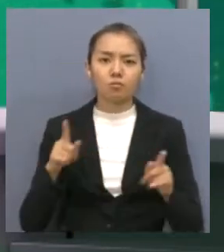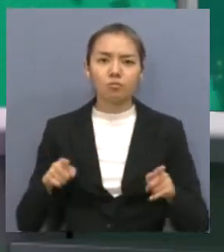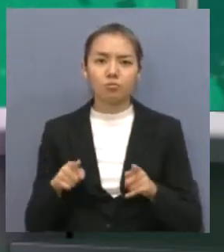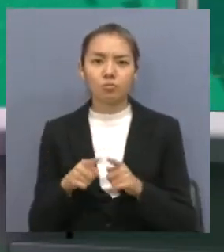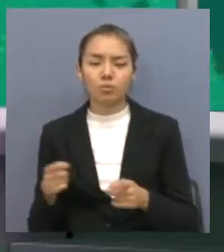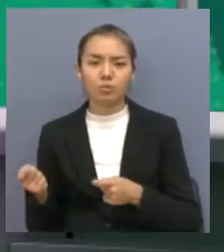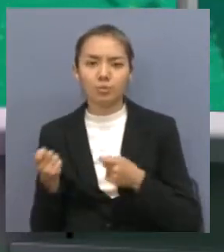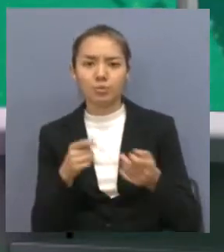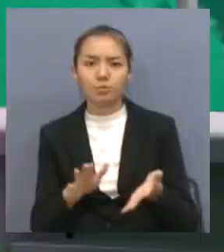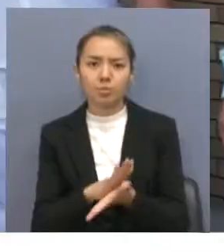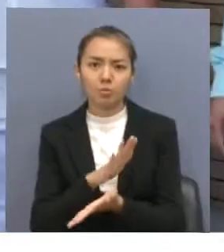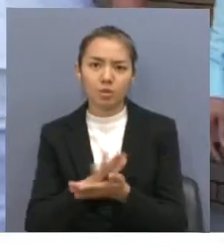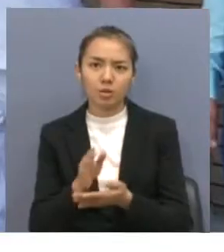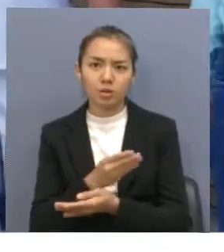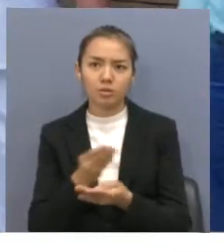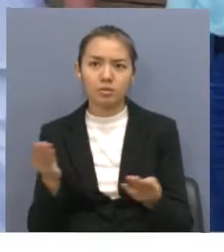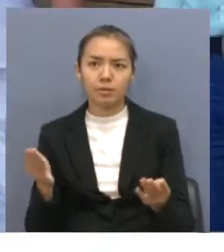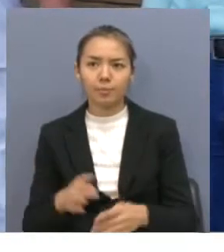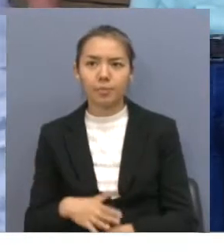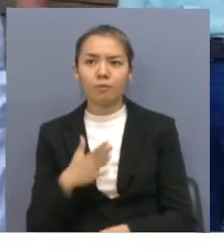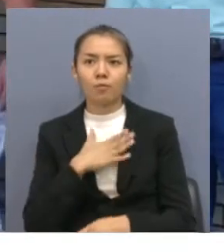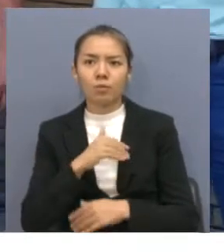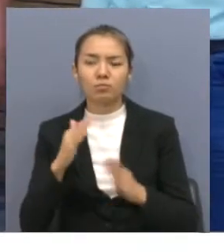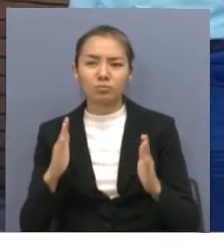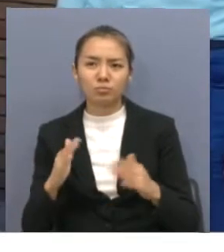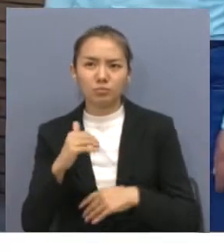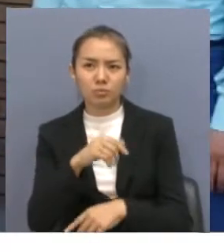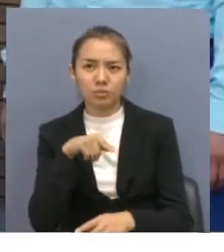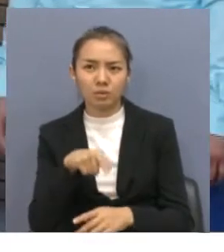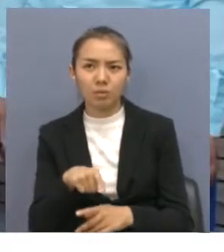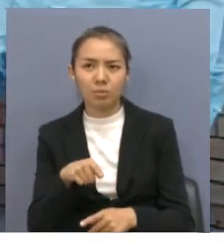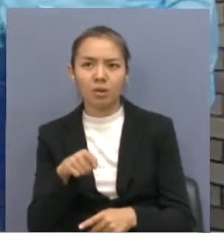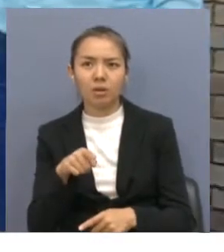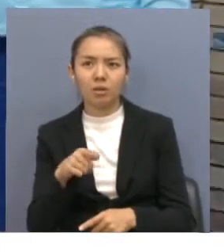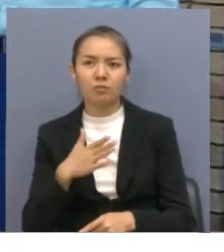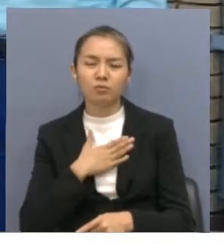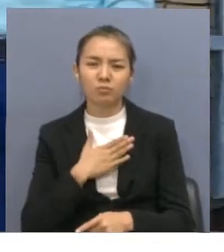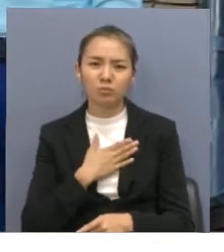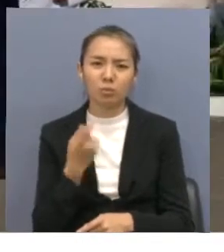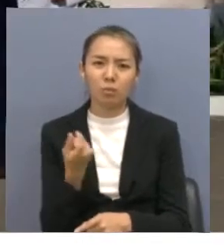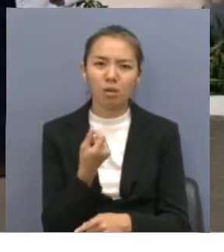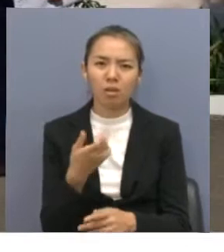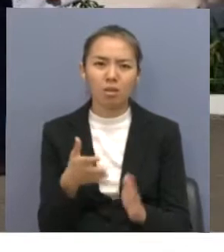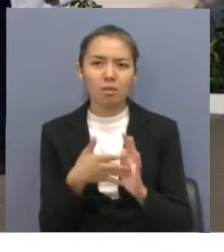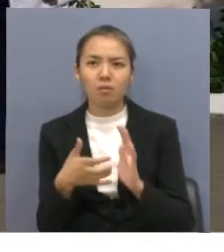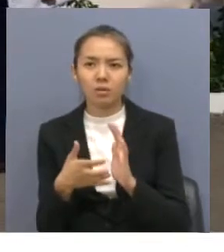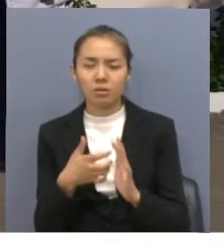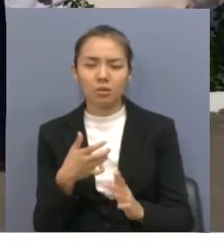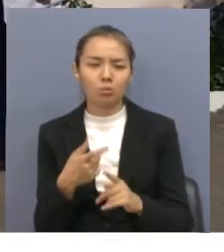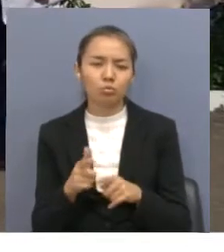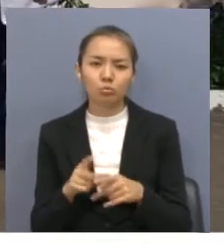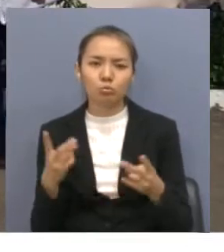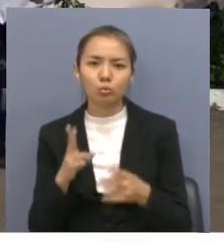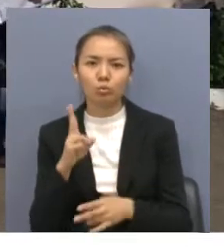концентраттары тегін таратылуда. Оттегі концентраторы індеттің кесірінен тынысы тарылып, дем жетпей жатқандарға таптырмас